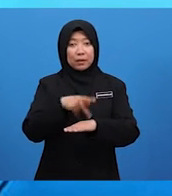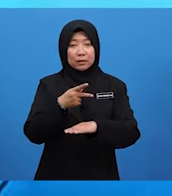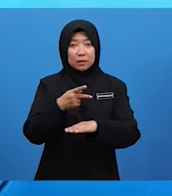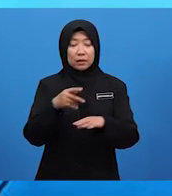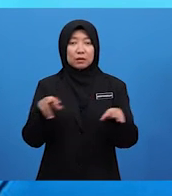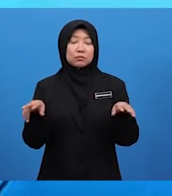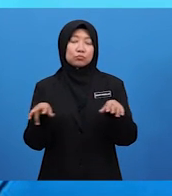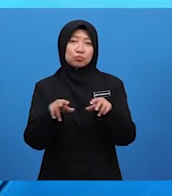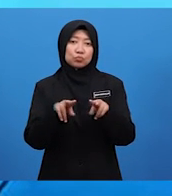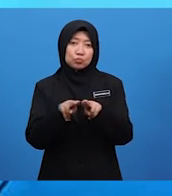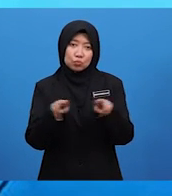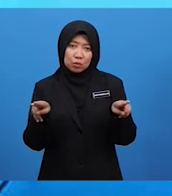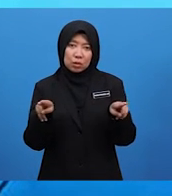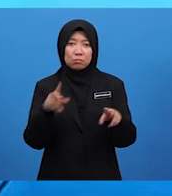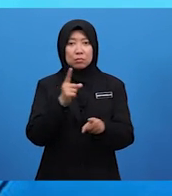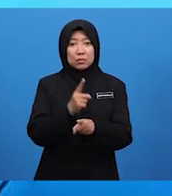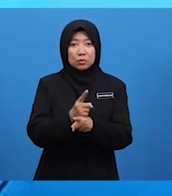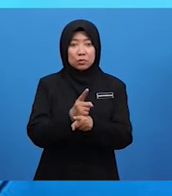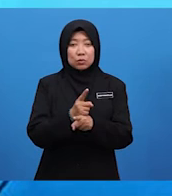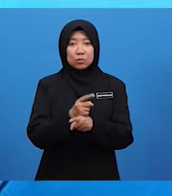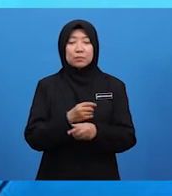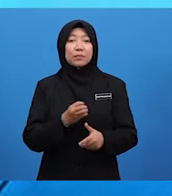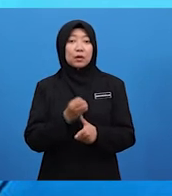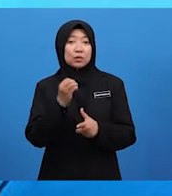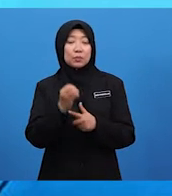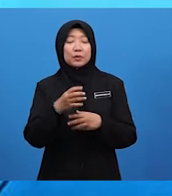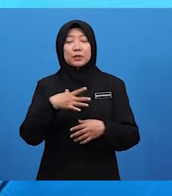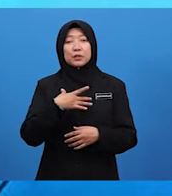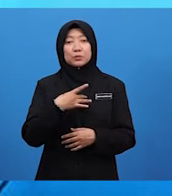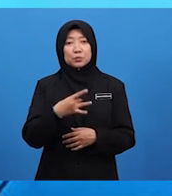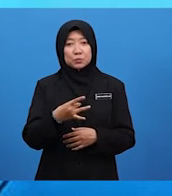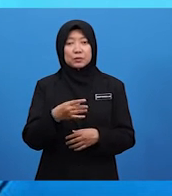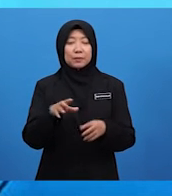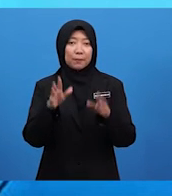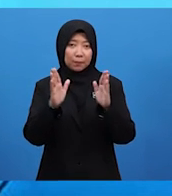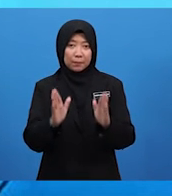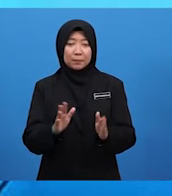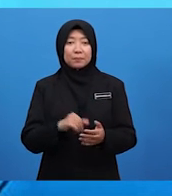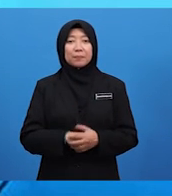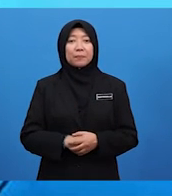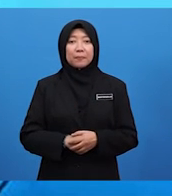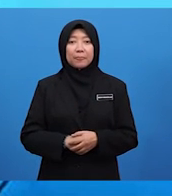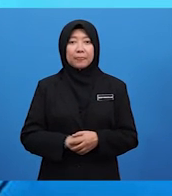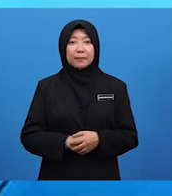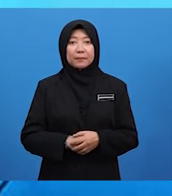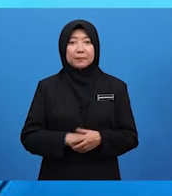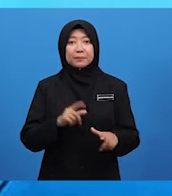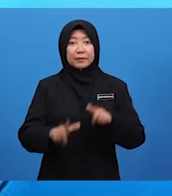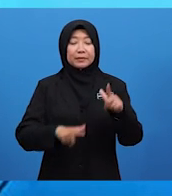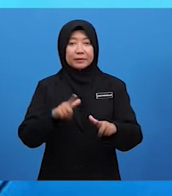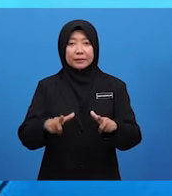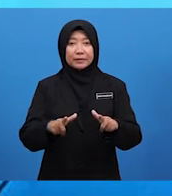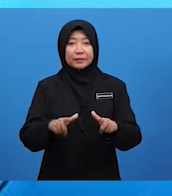ada ukuran skirt tepat dan style skirt mengikut kehendak pelanggan. Langkah